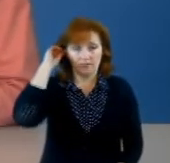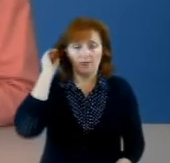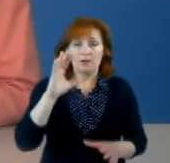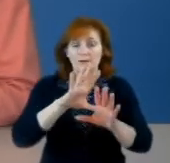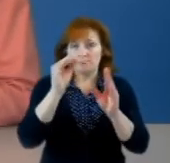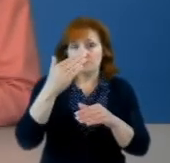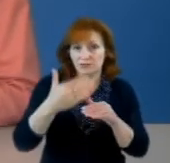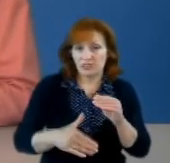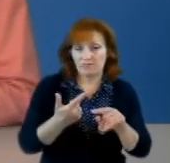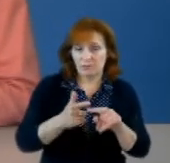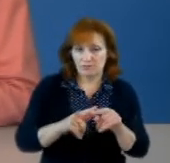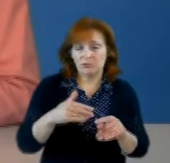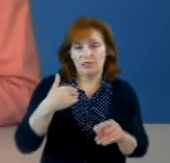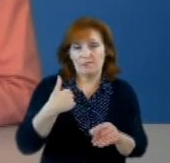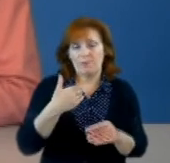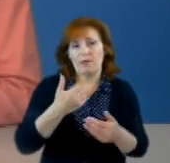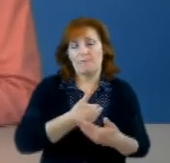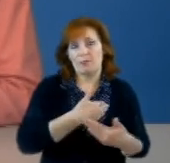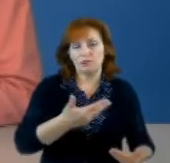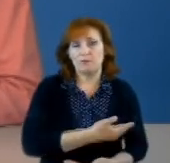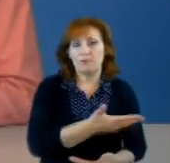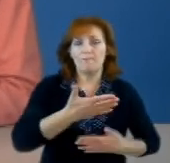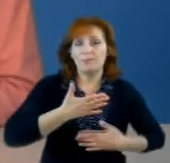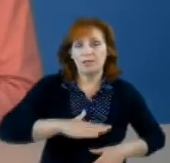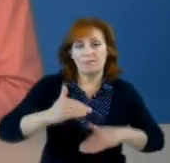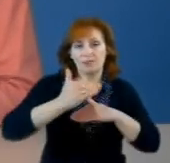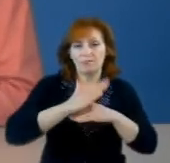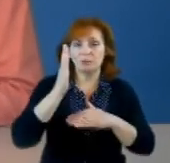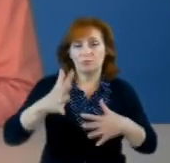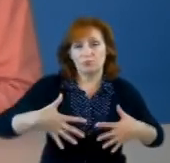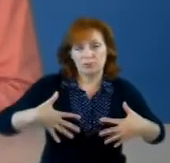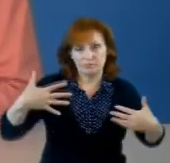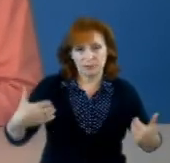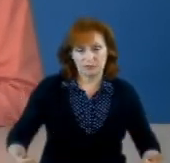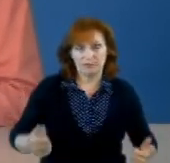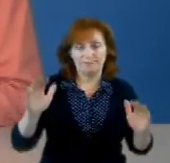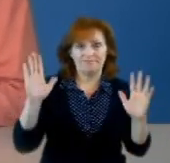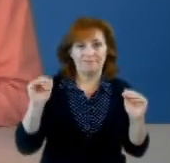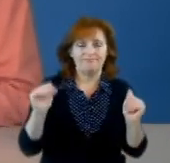Я прощаюся з вами та бажаю приємного вечора. Будьте здорові та залишайтеся Суспільним.